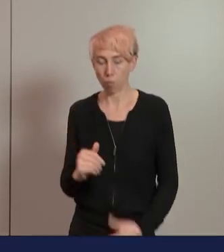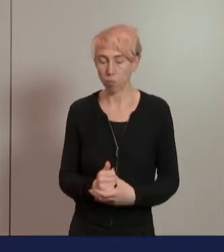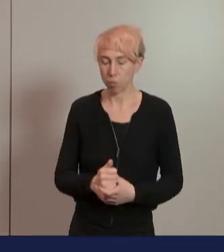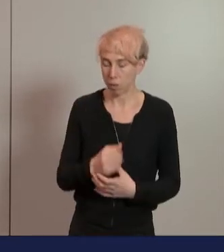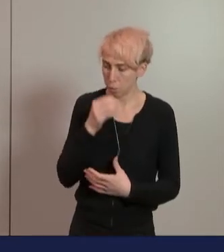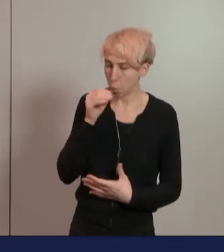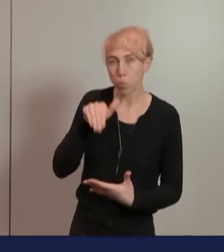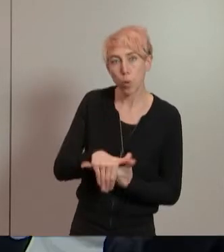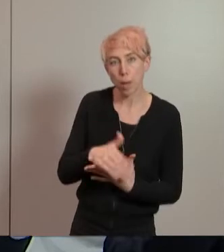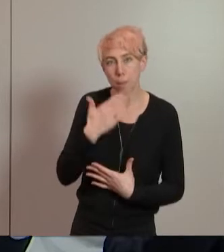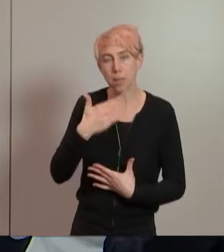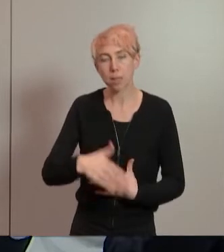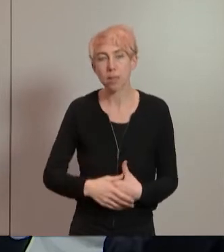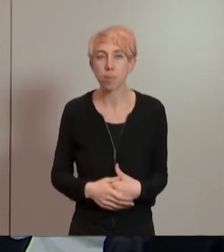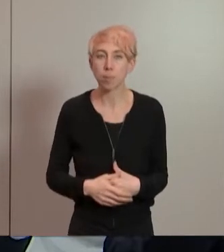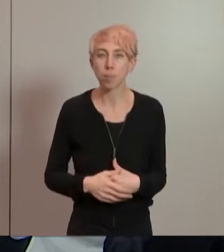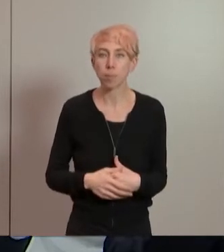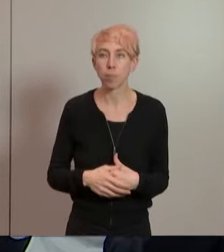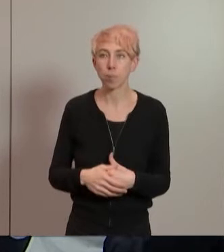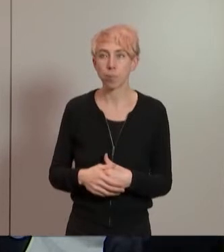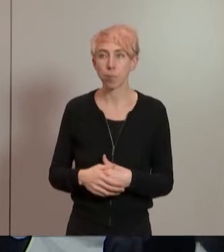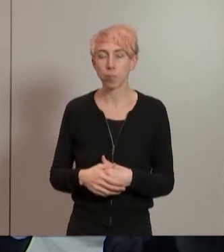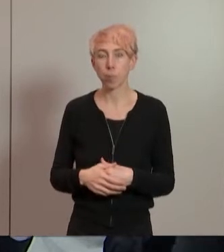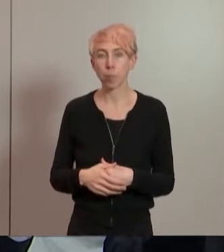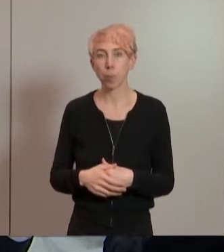Bonsoir et merci. Alors,